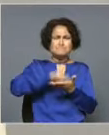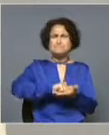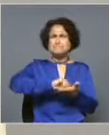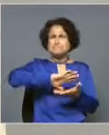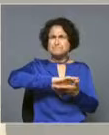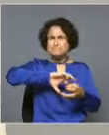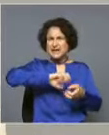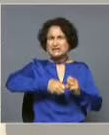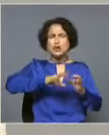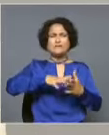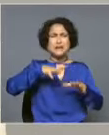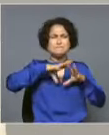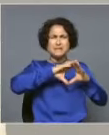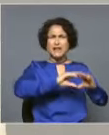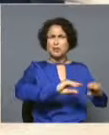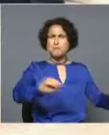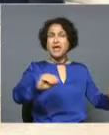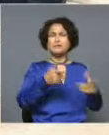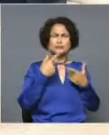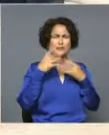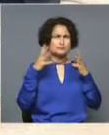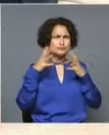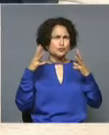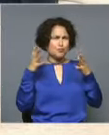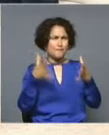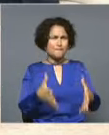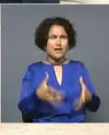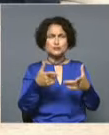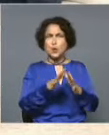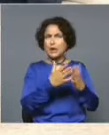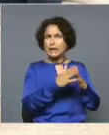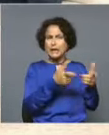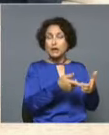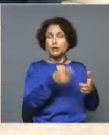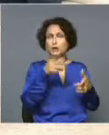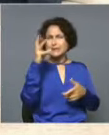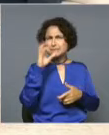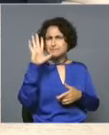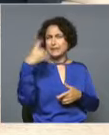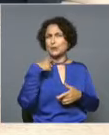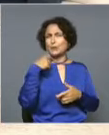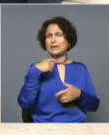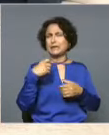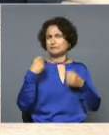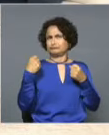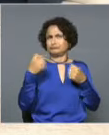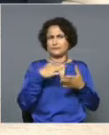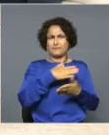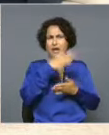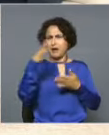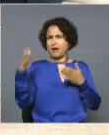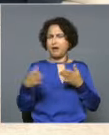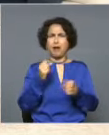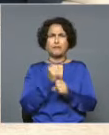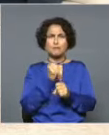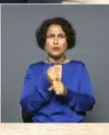да ги изпраща за претопяване. Това е зловещо за човек, който обича книгите. 35 години той работи точно това, като през